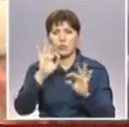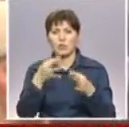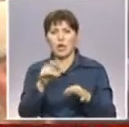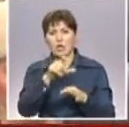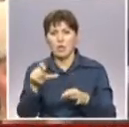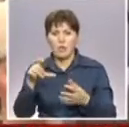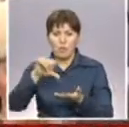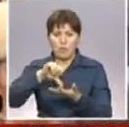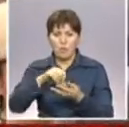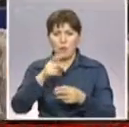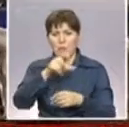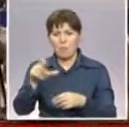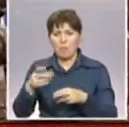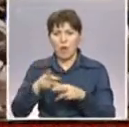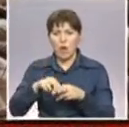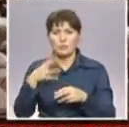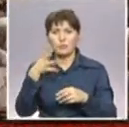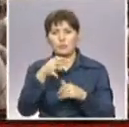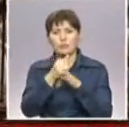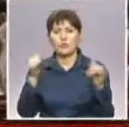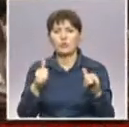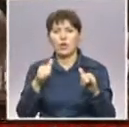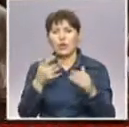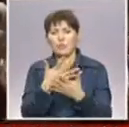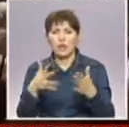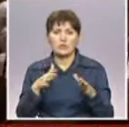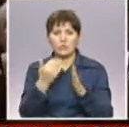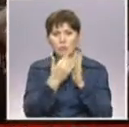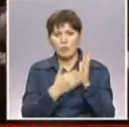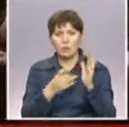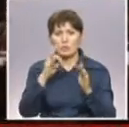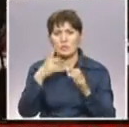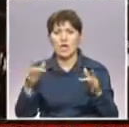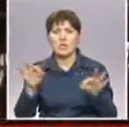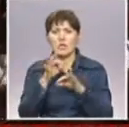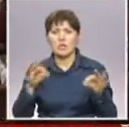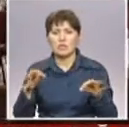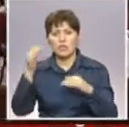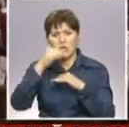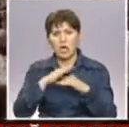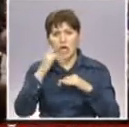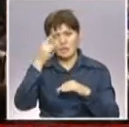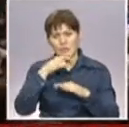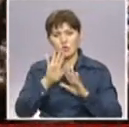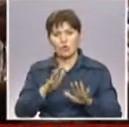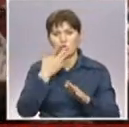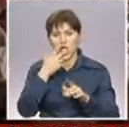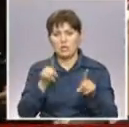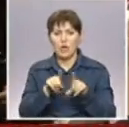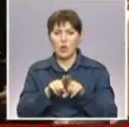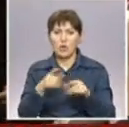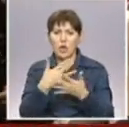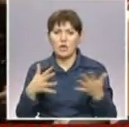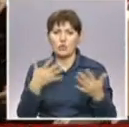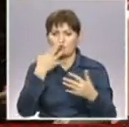қатысты. Қазіргі таңда репертуарын 4000-нан астам туындымен толықтырған Құрманғазы оркестрі бұл кеште тек қазақы емес шетелдік туындыларды да